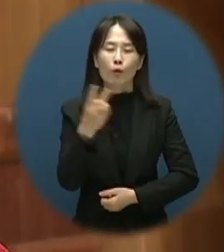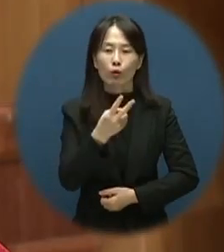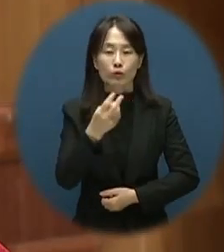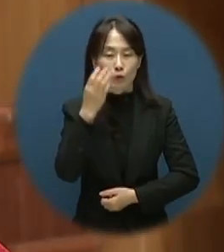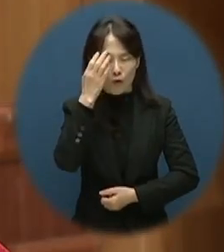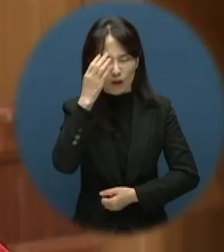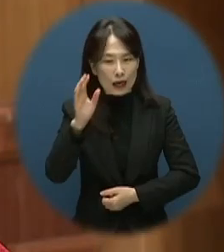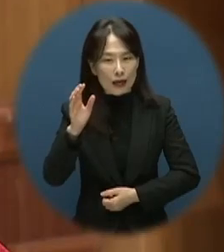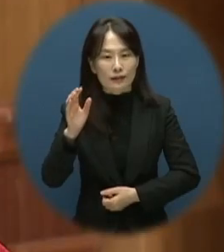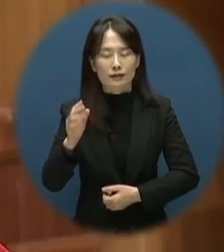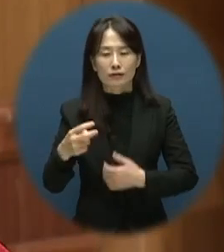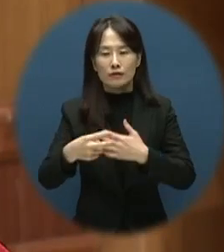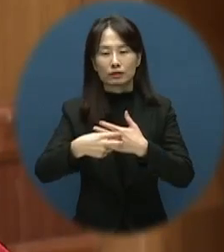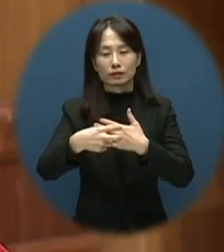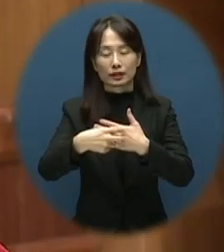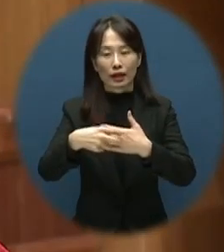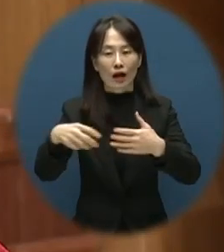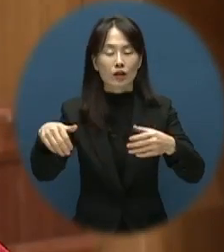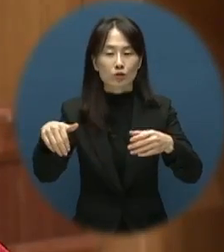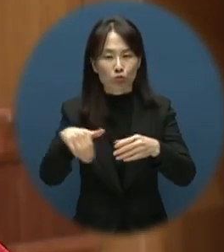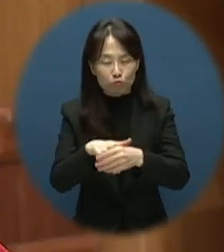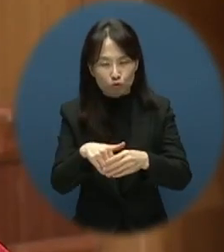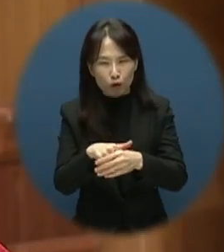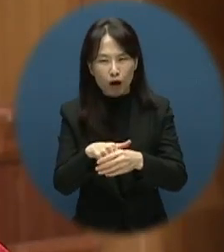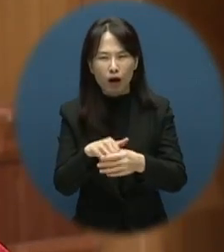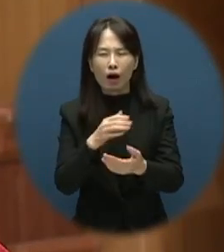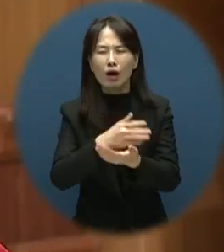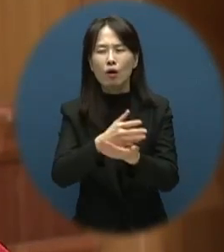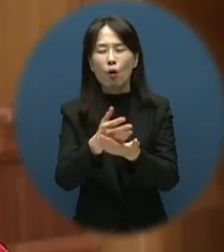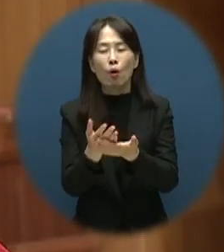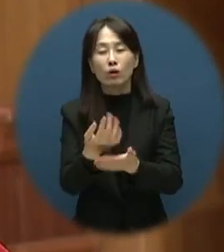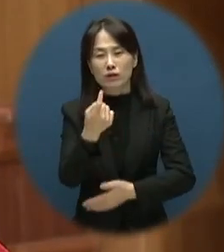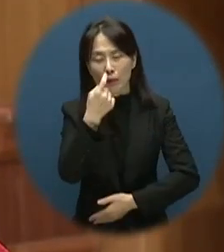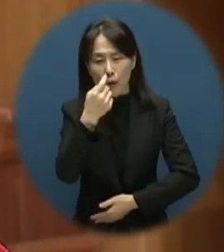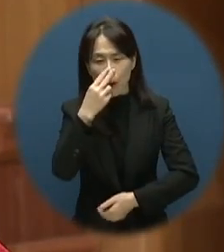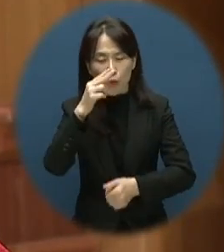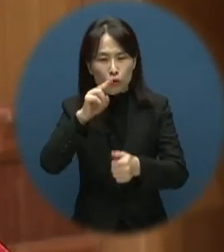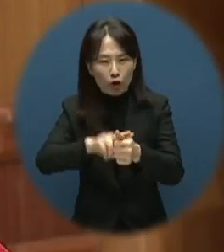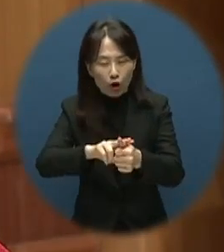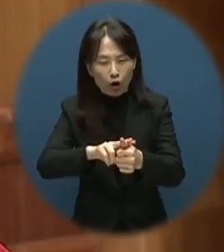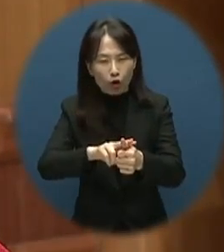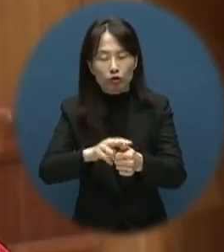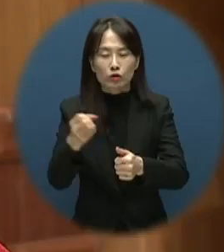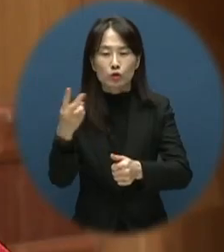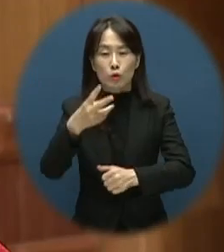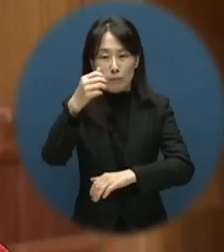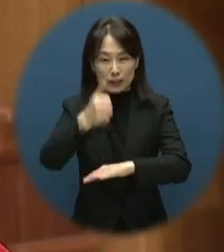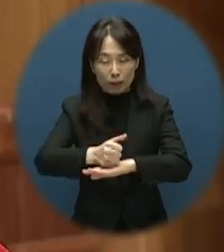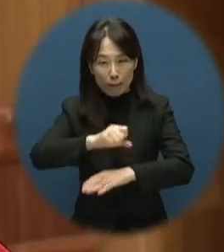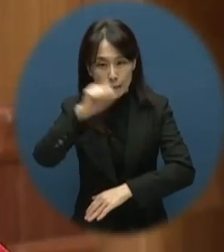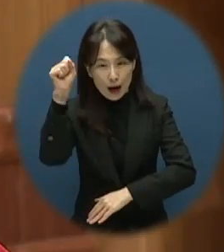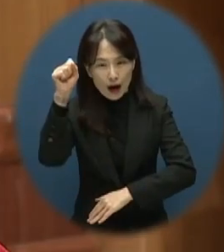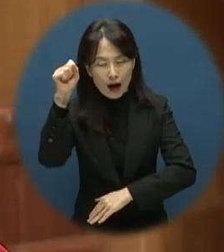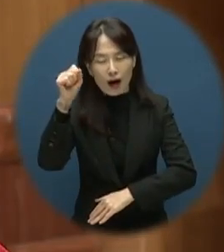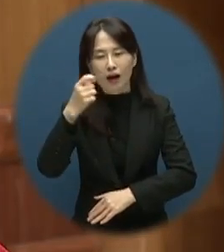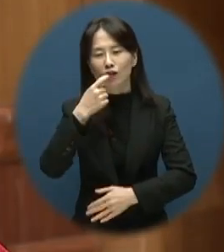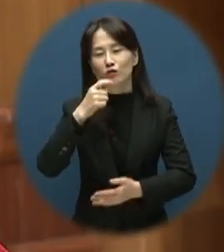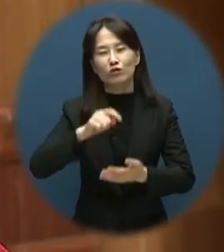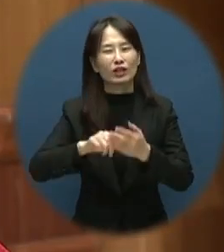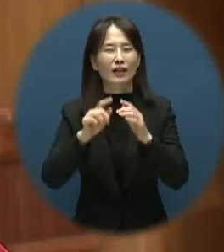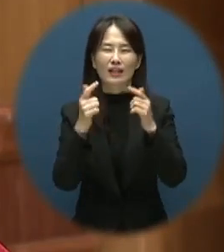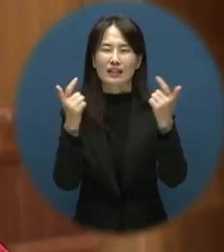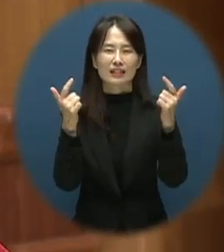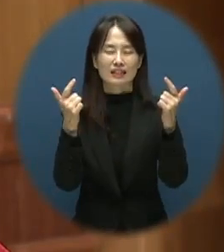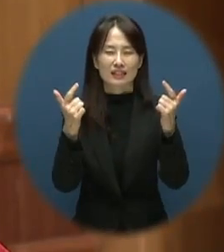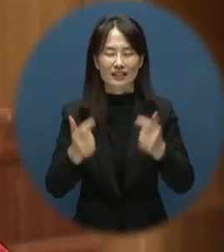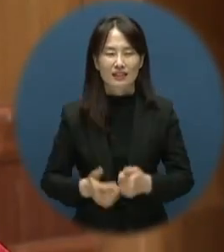낯선 의학도 있으니까 그거 아마 도전하기에 그리고 마무리까지 지기는 아마 조금 쉽지는 않을